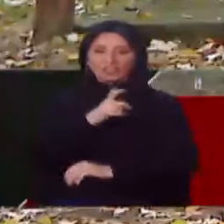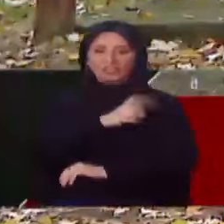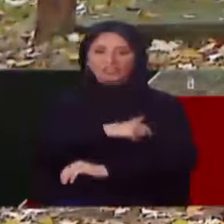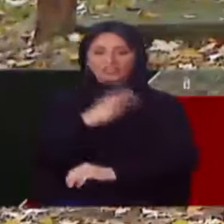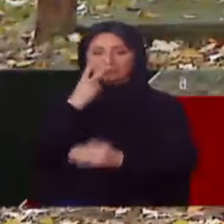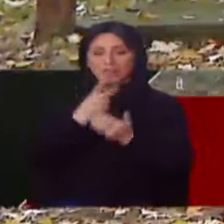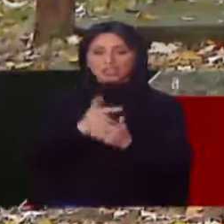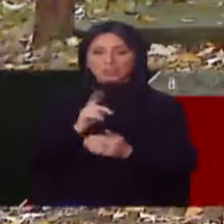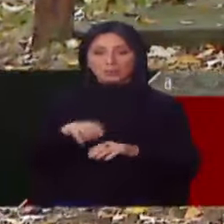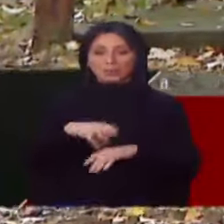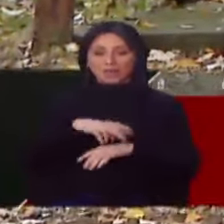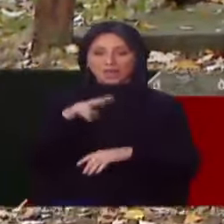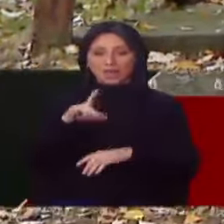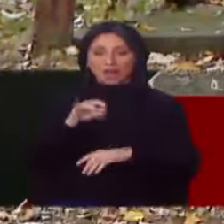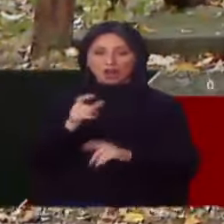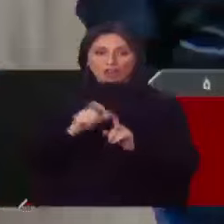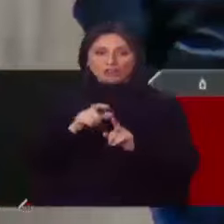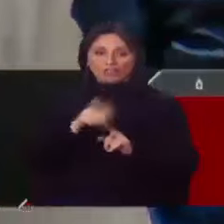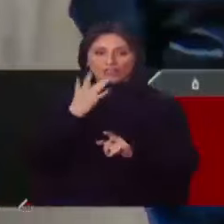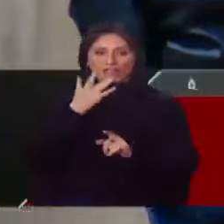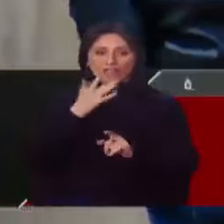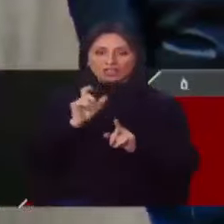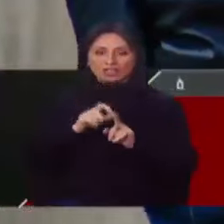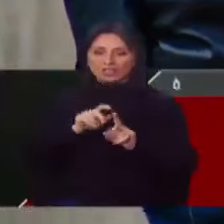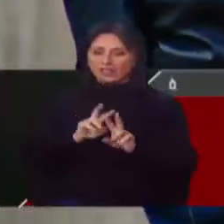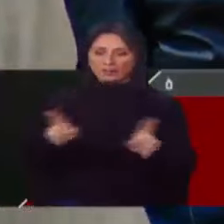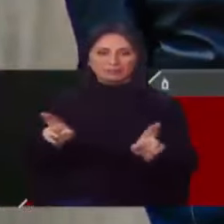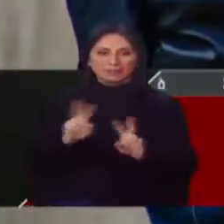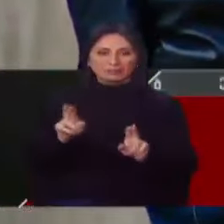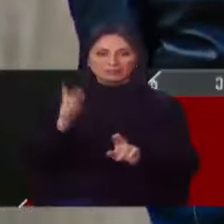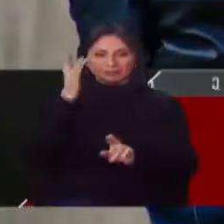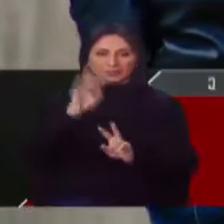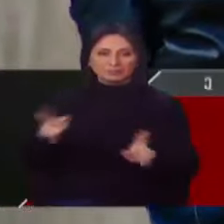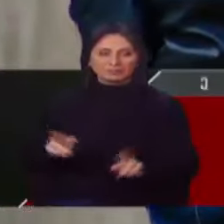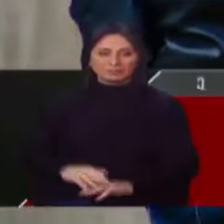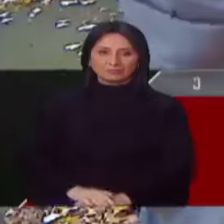კი მიაჩნიათ, რომ პარტია ლელოს რიტორიკა ნაციონალური მოძრაობის გზამნილებს ემთხვევა.